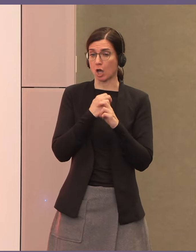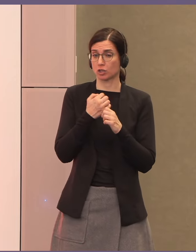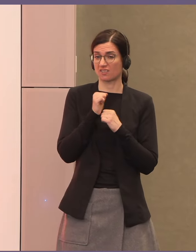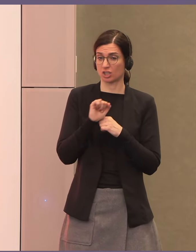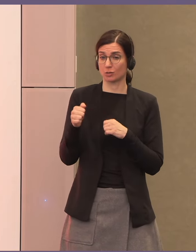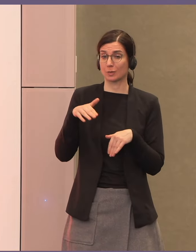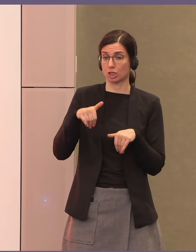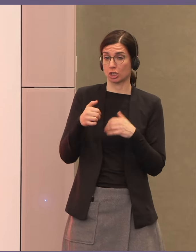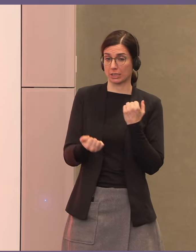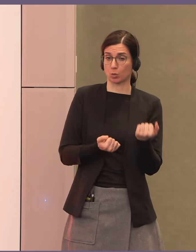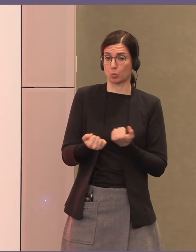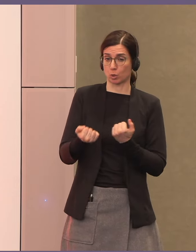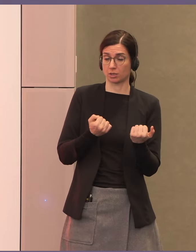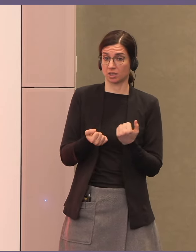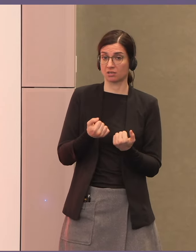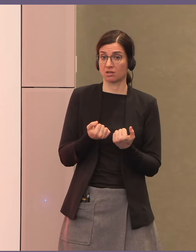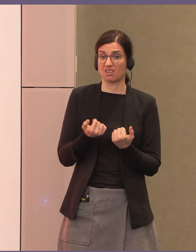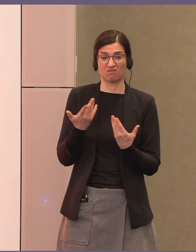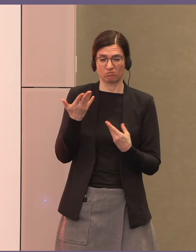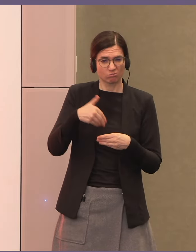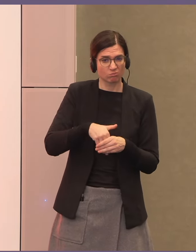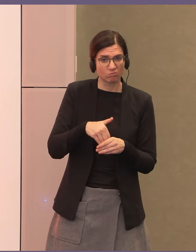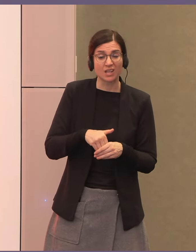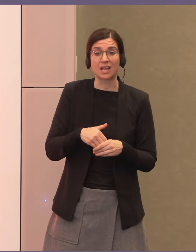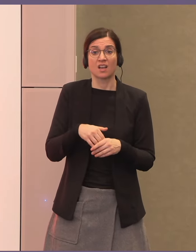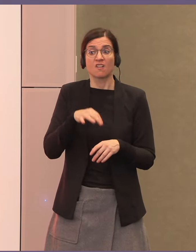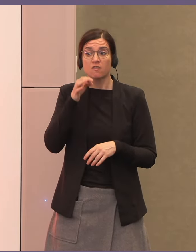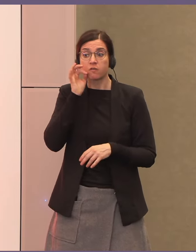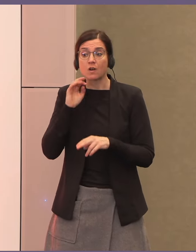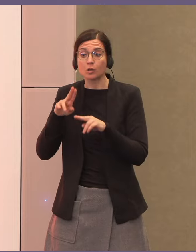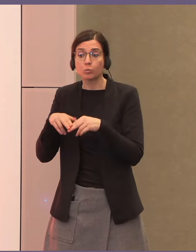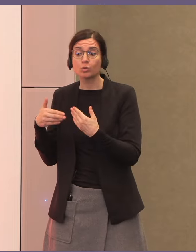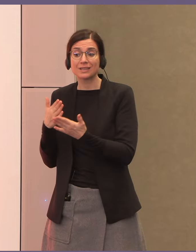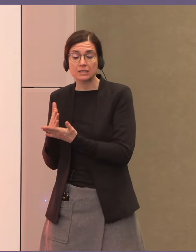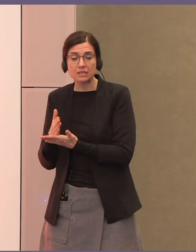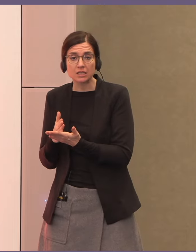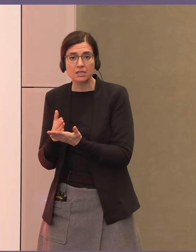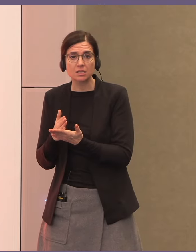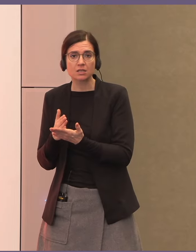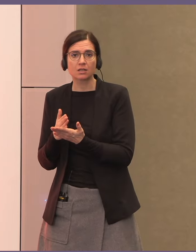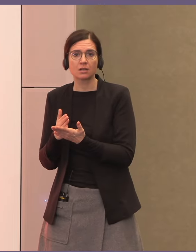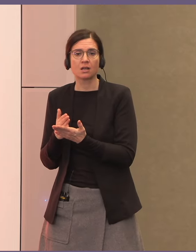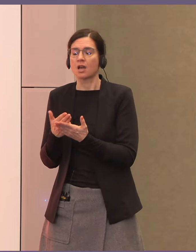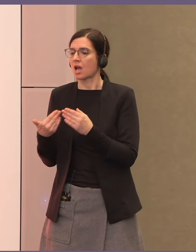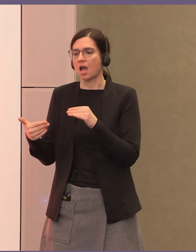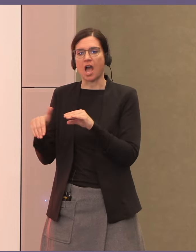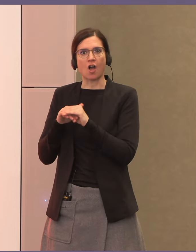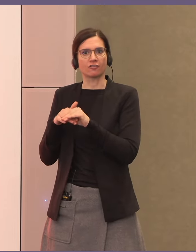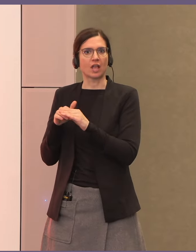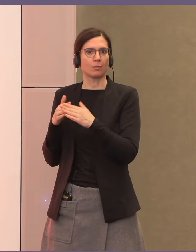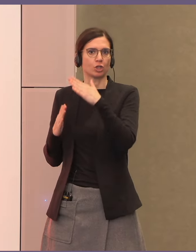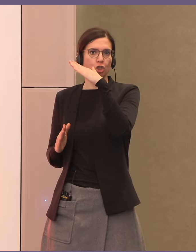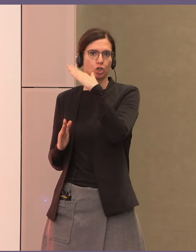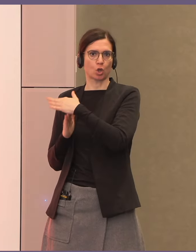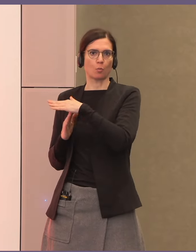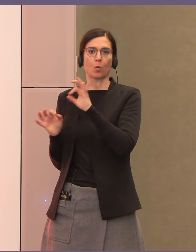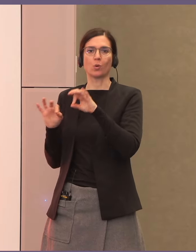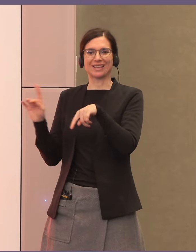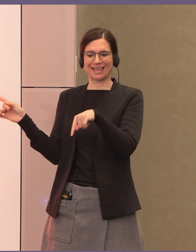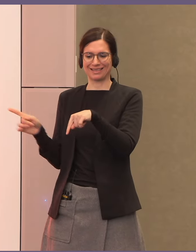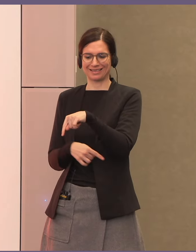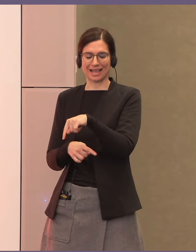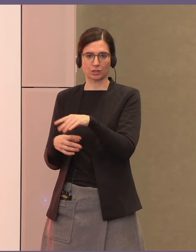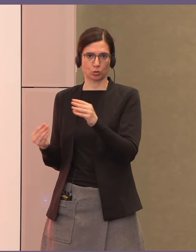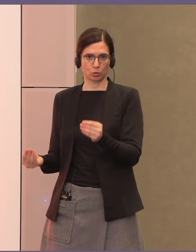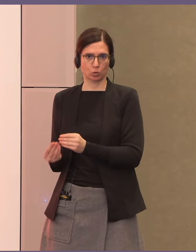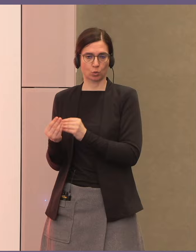Geschlechterpolitik. Konkret bedeutete die Maßnahme für Frauen im Bundesdienst einen Aufnahmestopp oder einen Entlassungsgrund, wenn